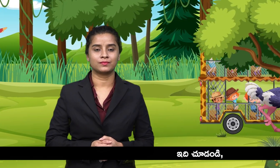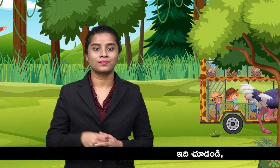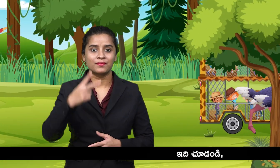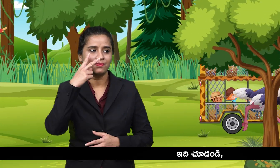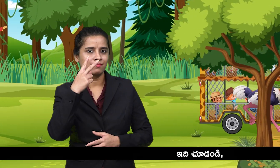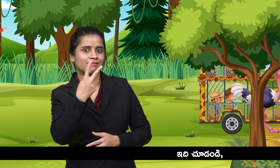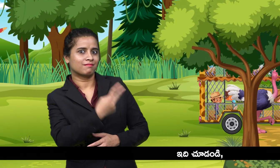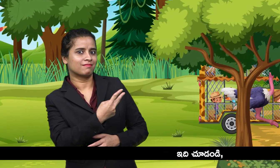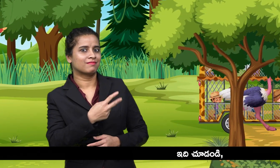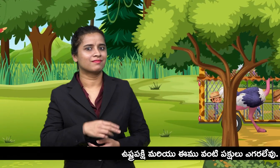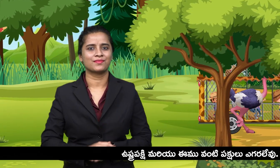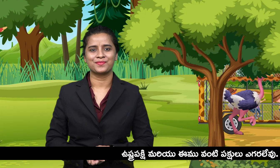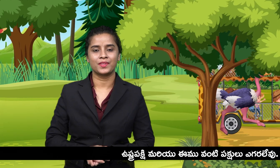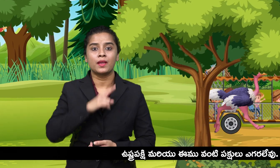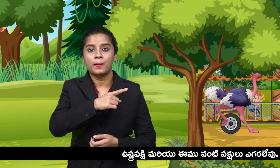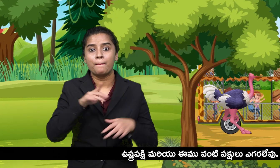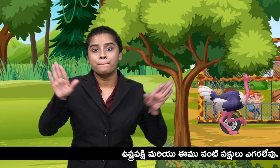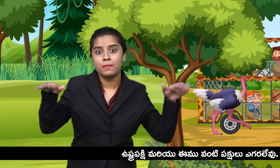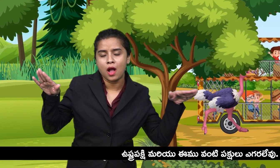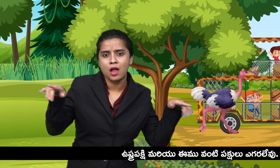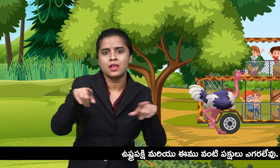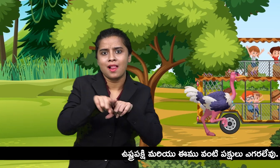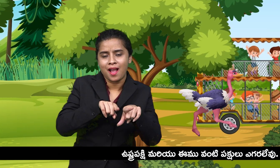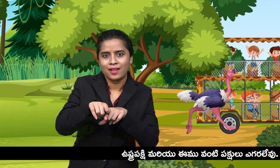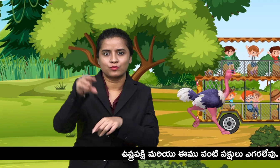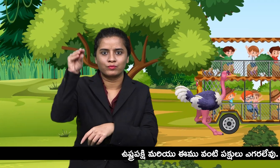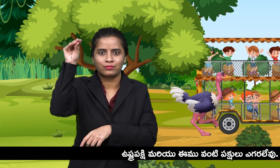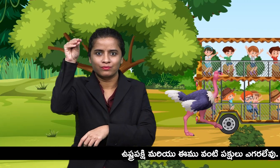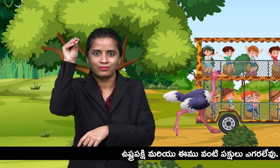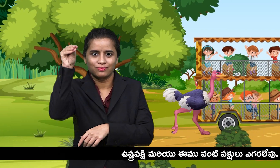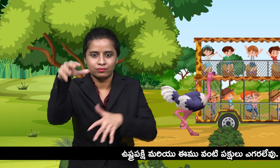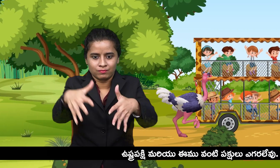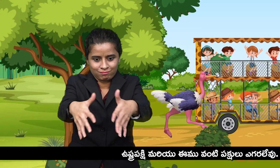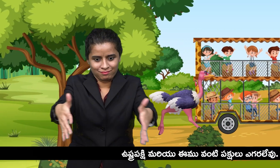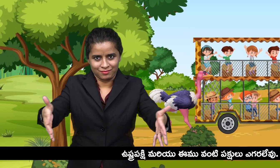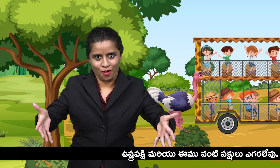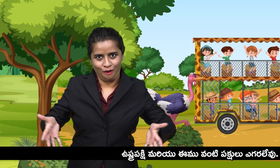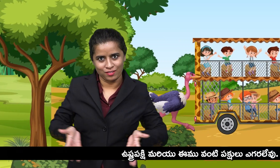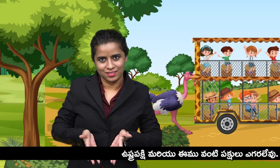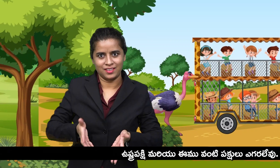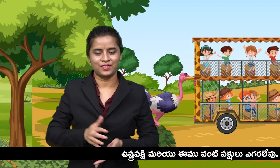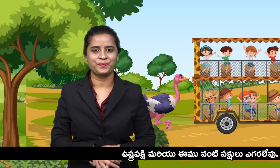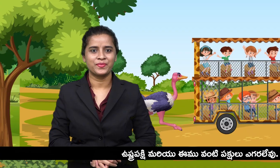ఇది చూడండి. ఉష్ట్రపక్షి మరియు ఈము వంటి పక్షులు ఎగరలేవు.